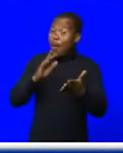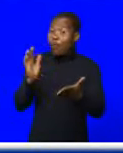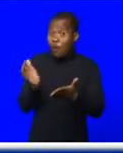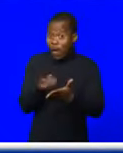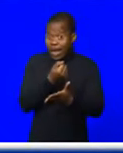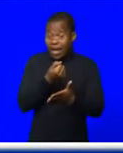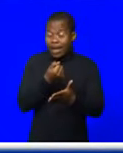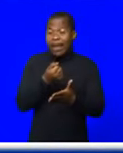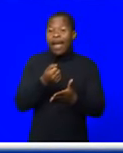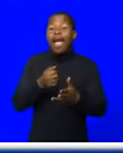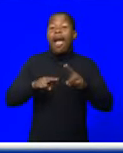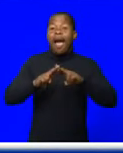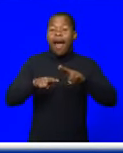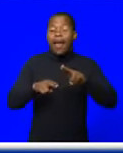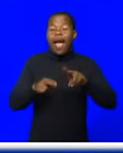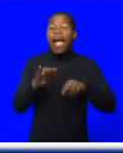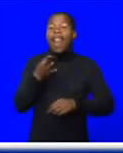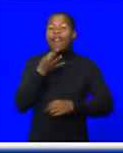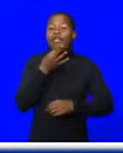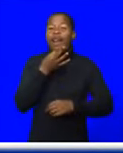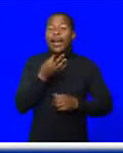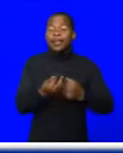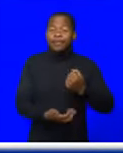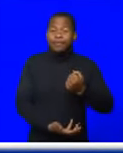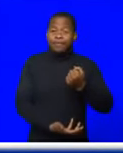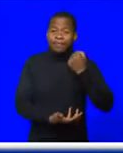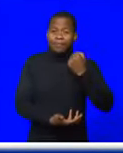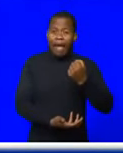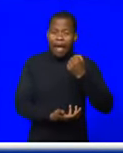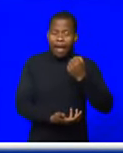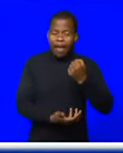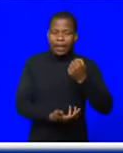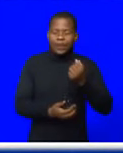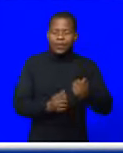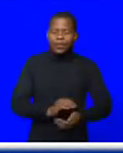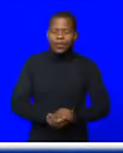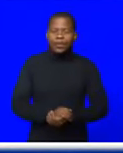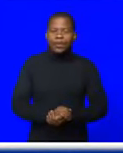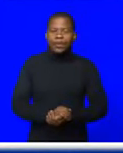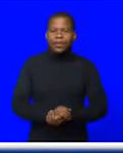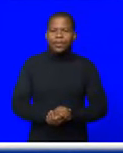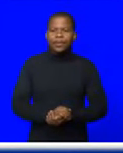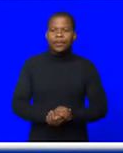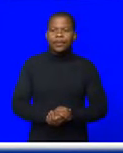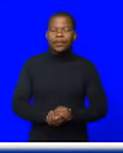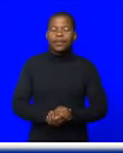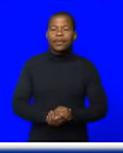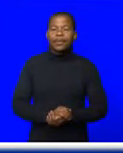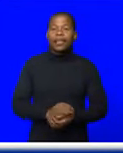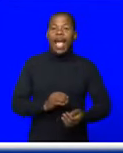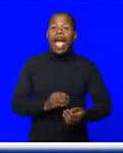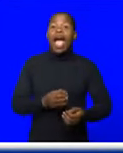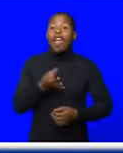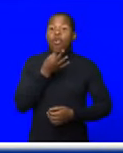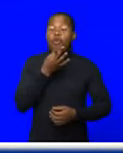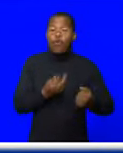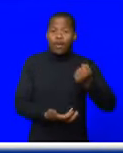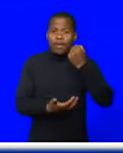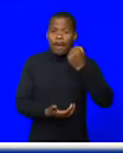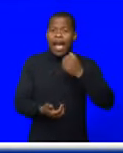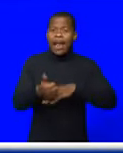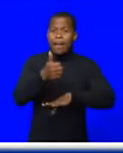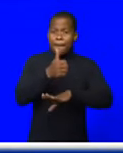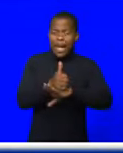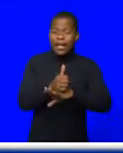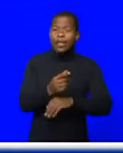ngaphansi kwesikhwama sahulumende sekubathuthukisa i-Youth Enterprise Revolving Fund. Ngikusho kwemphathi walesikhwama Bhekizwe